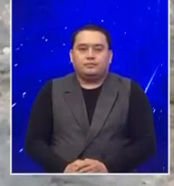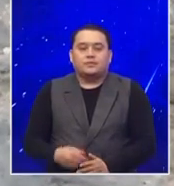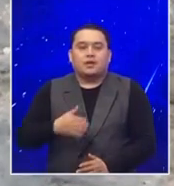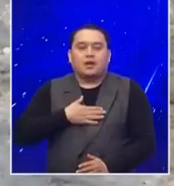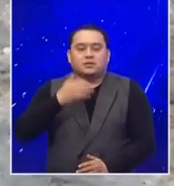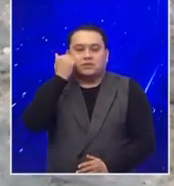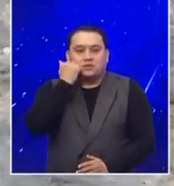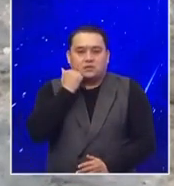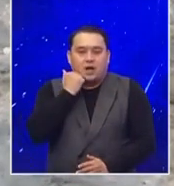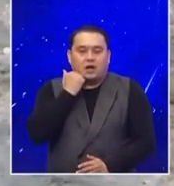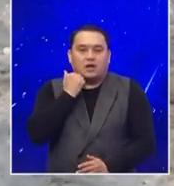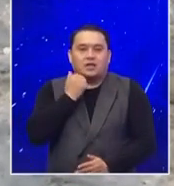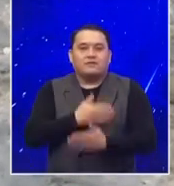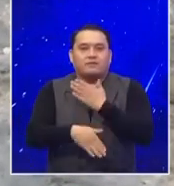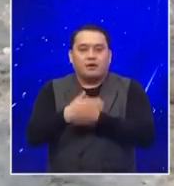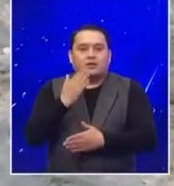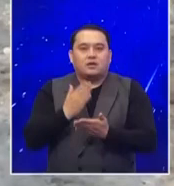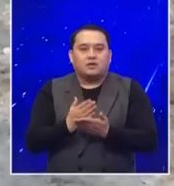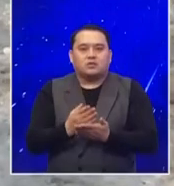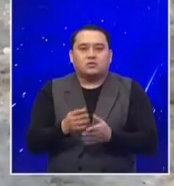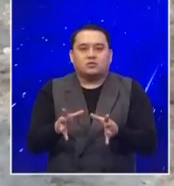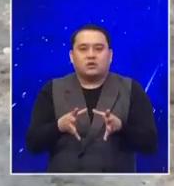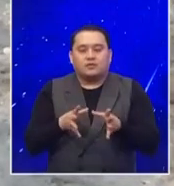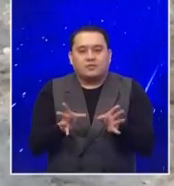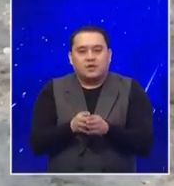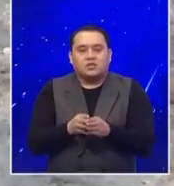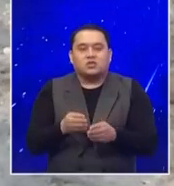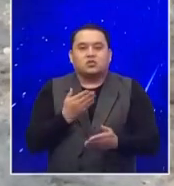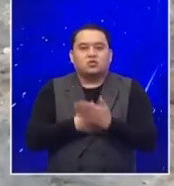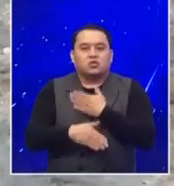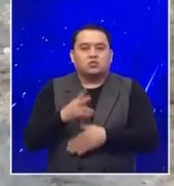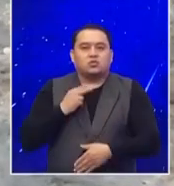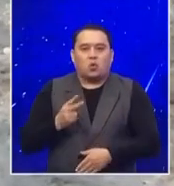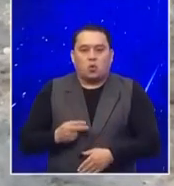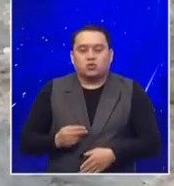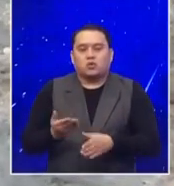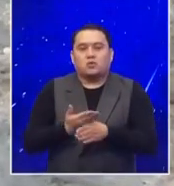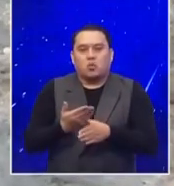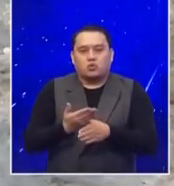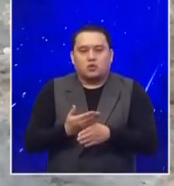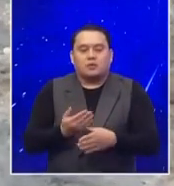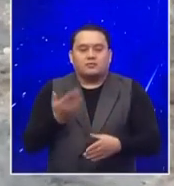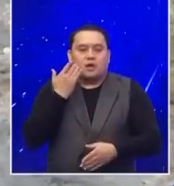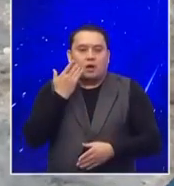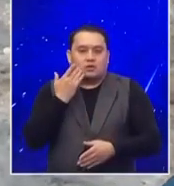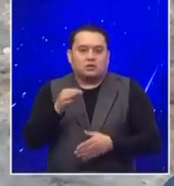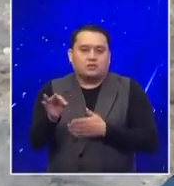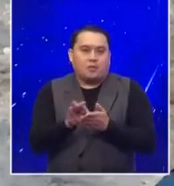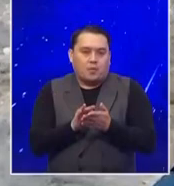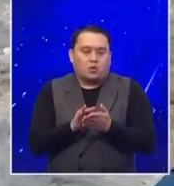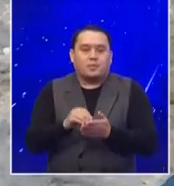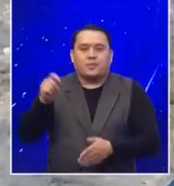Я пожилая, имею инвалидность, живу с дочерью, у которой тоже инвалидность. Помощь от молодежи Жасутана всегда вовремя.